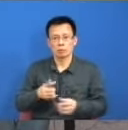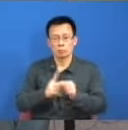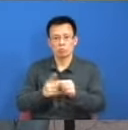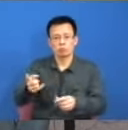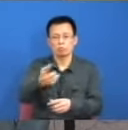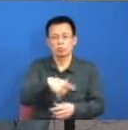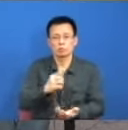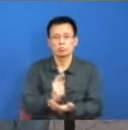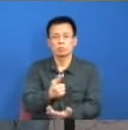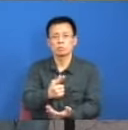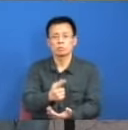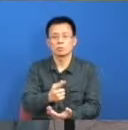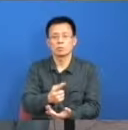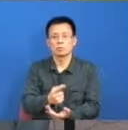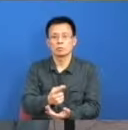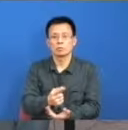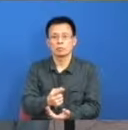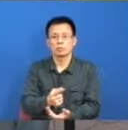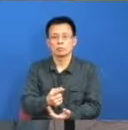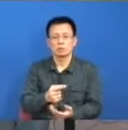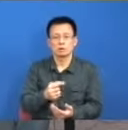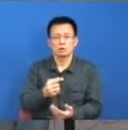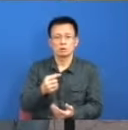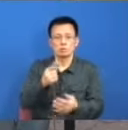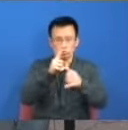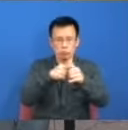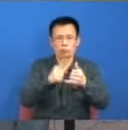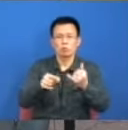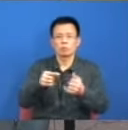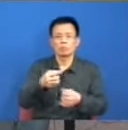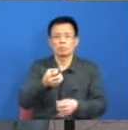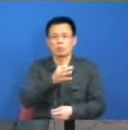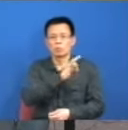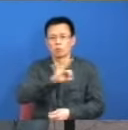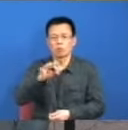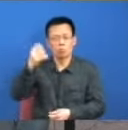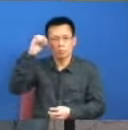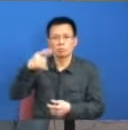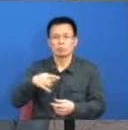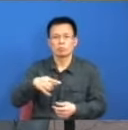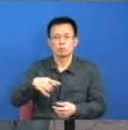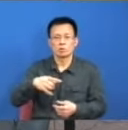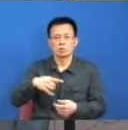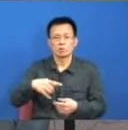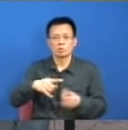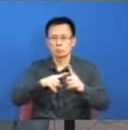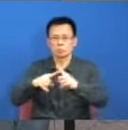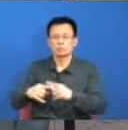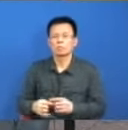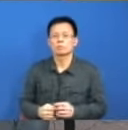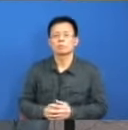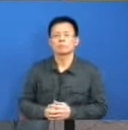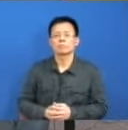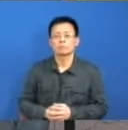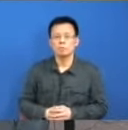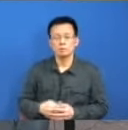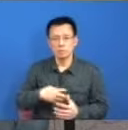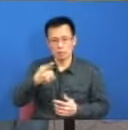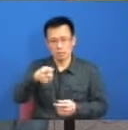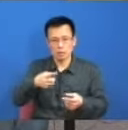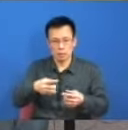嘅睇法就係、從來都冇惠及到我哋嘅利益嘅咁樣。 啊，同埋嗱，而家你覺唔覺得你領導嘅係